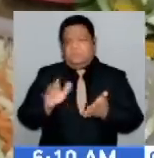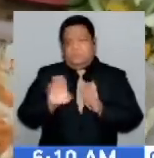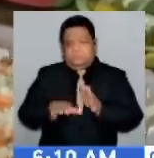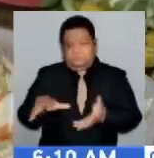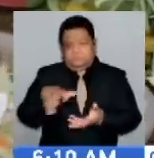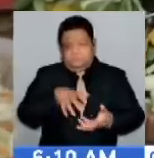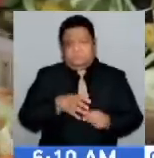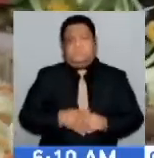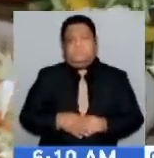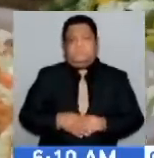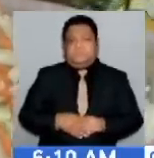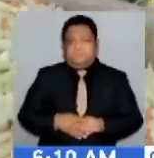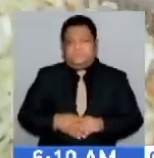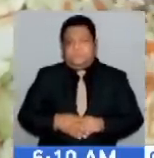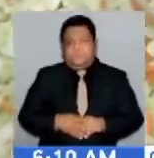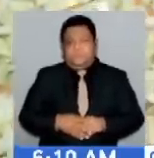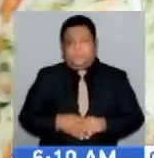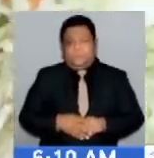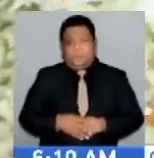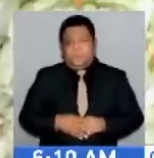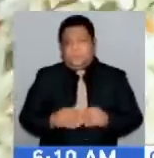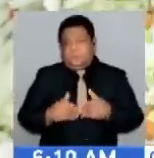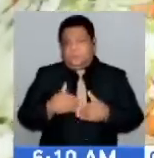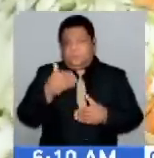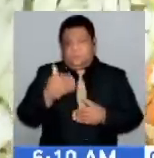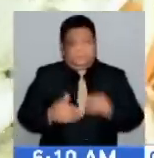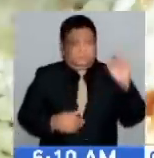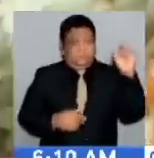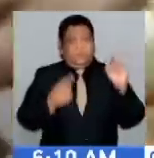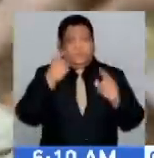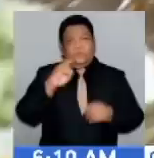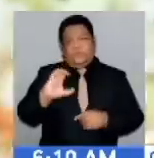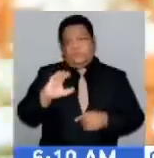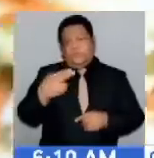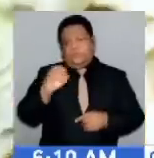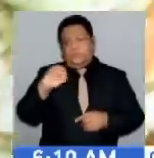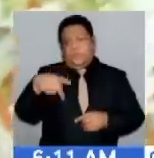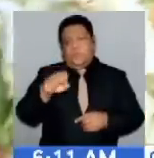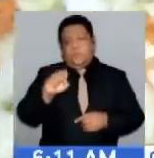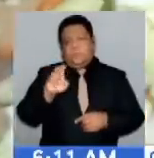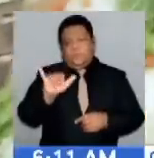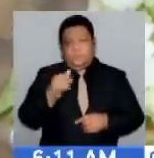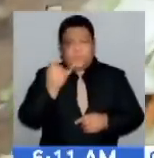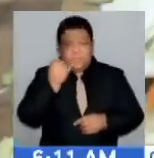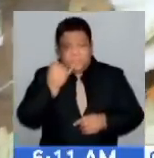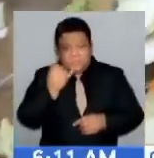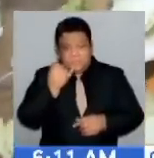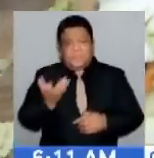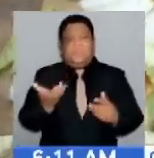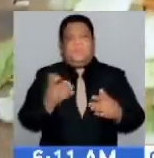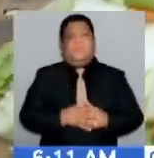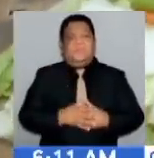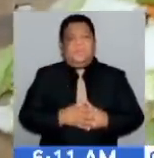na lamang pang gisang bawang at sibuyas. Ito naman eh, pang chapsuy. Pampansit. Ito naman ho eh, pang chapsuy. At yan ho eh,